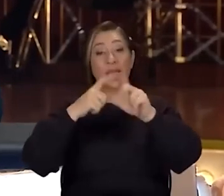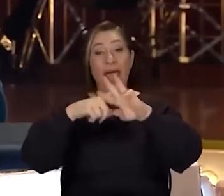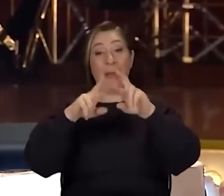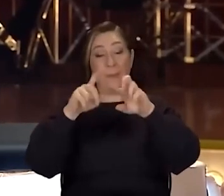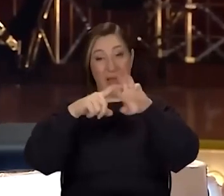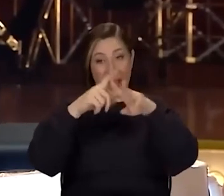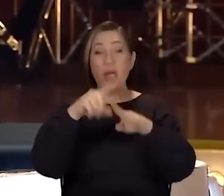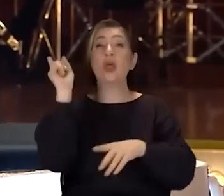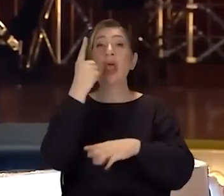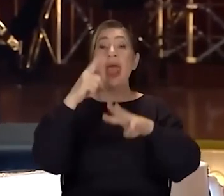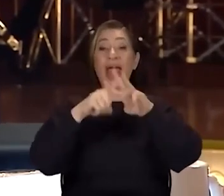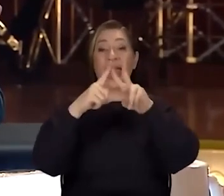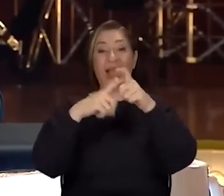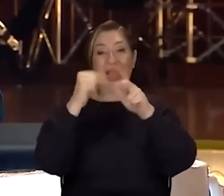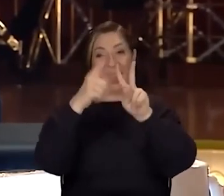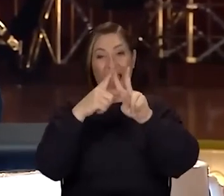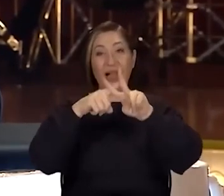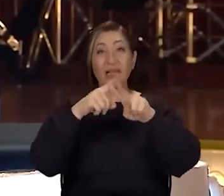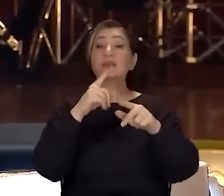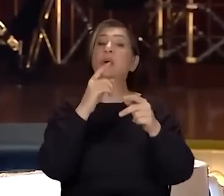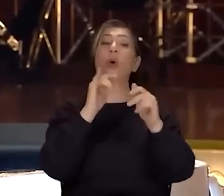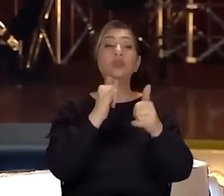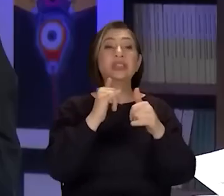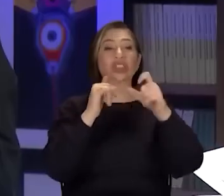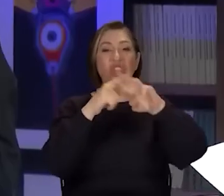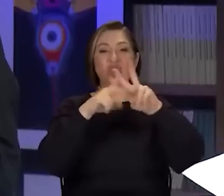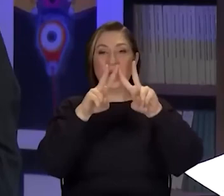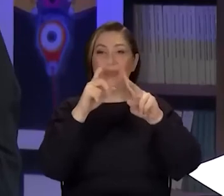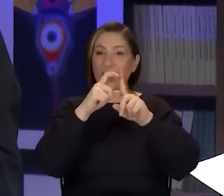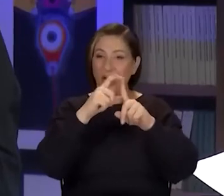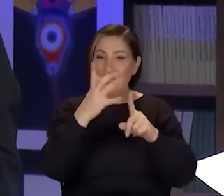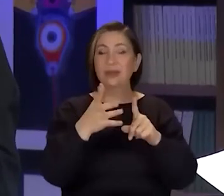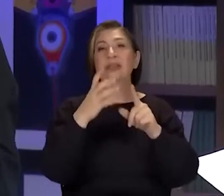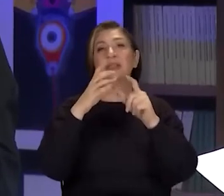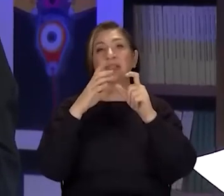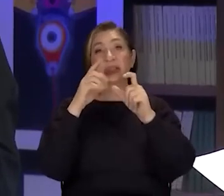yönetmeni Engin Alkan. Çok severiz. Oyuncular Cem Davran, Celil Alçakan ve Onur Özaydın.